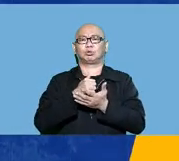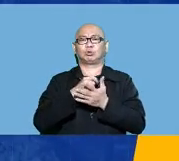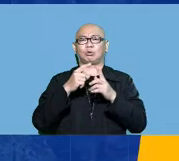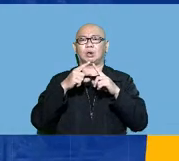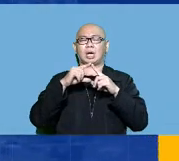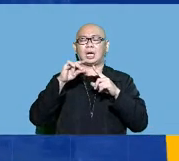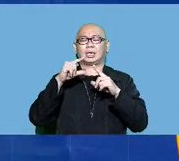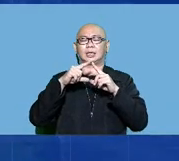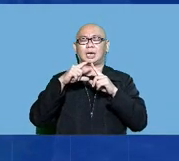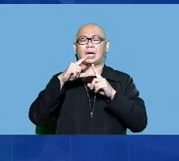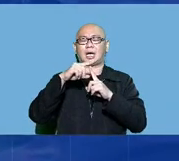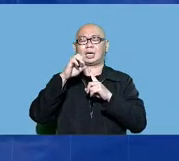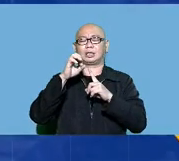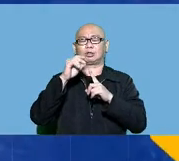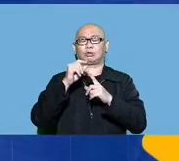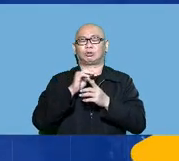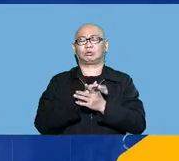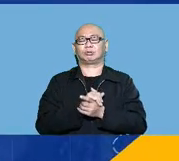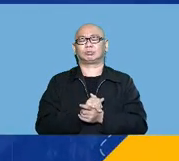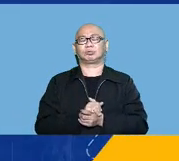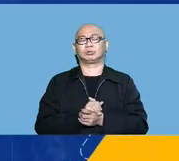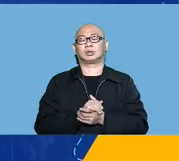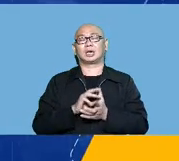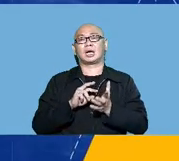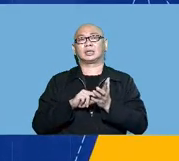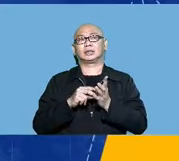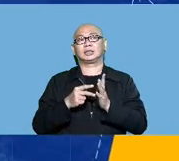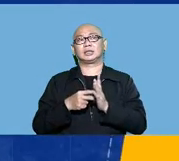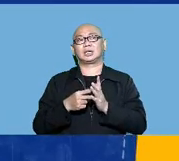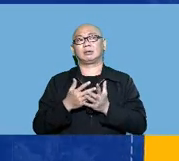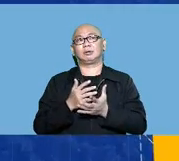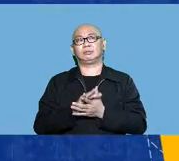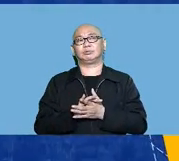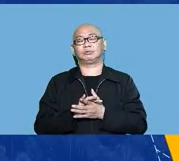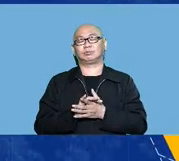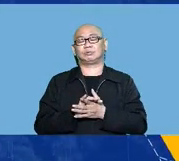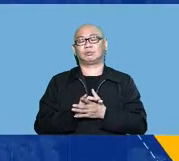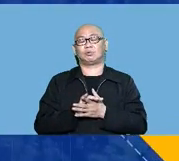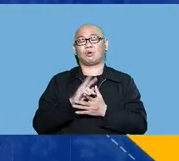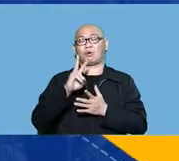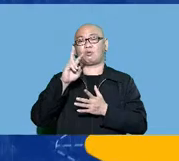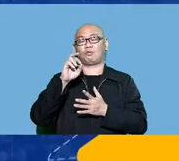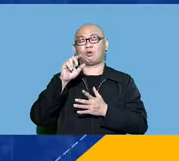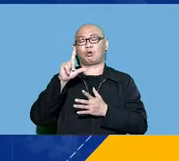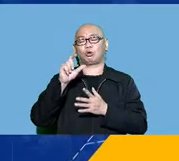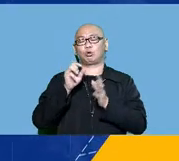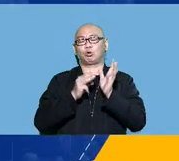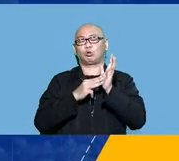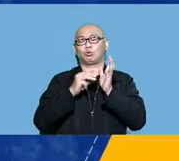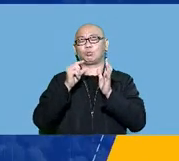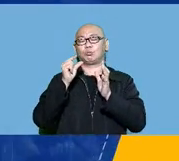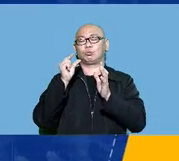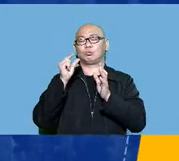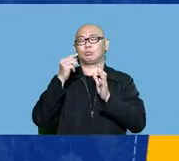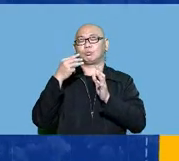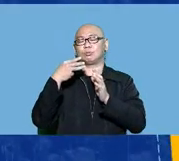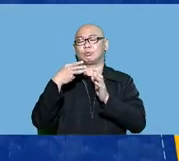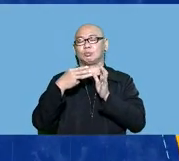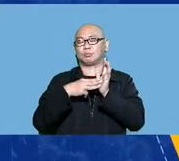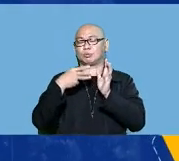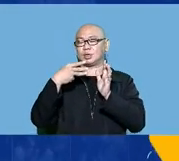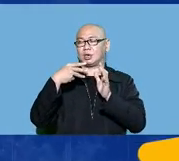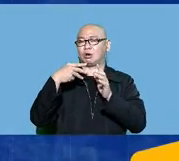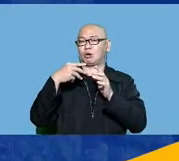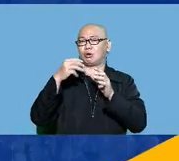itu di akuarium itu. Artinya volume oksigen alamiahnya kurang. Oleh karena itu